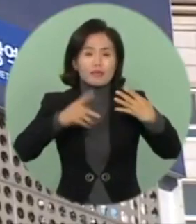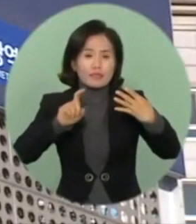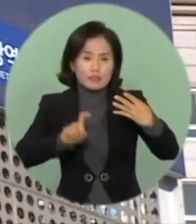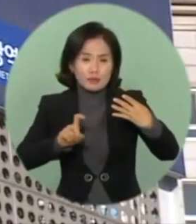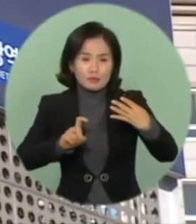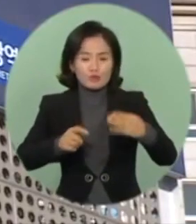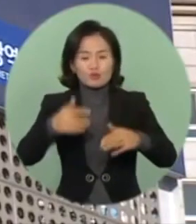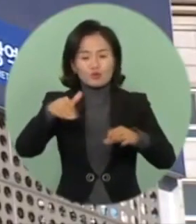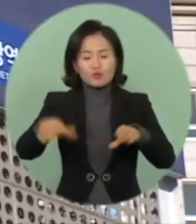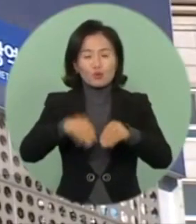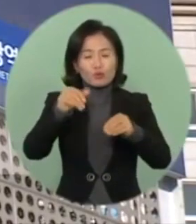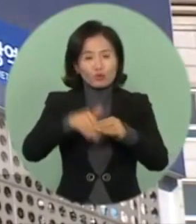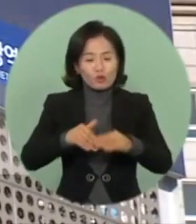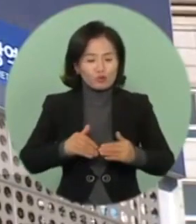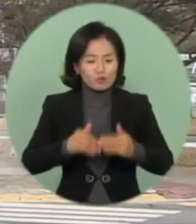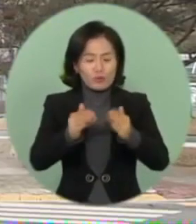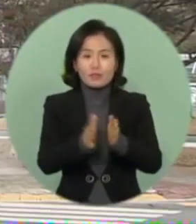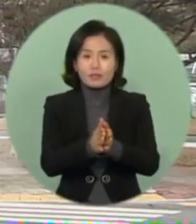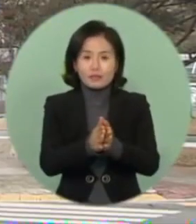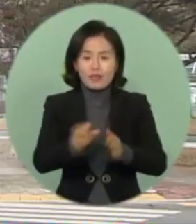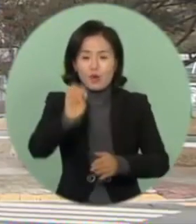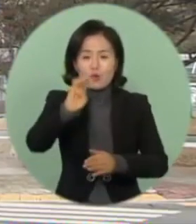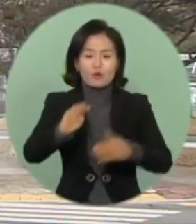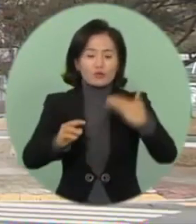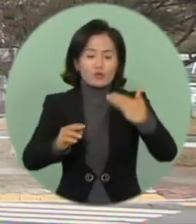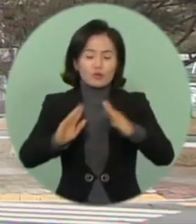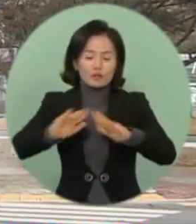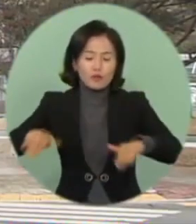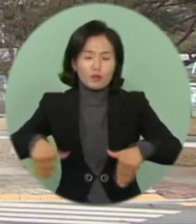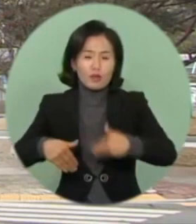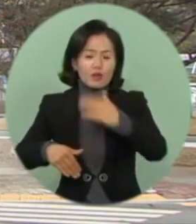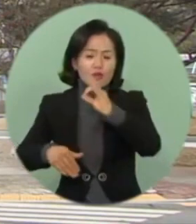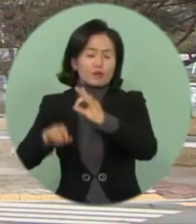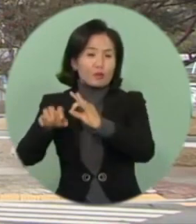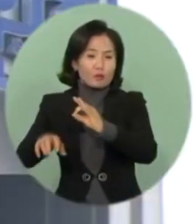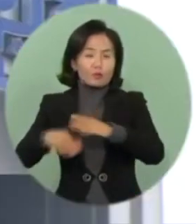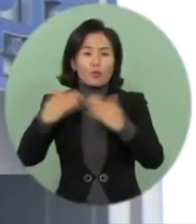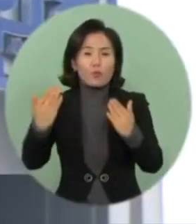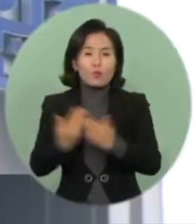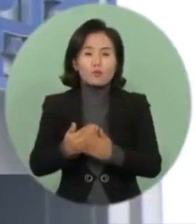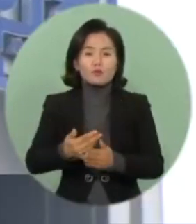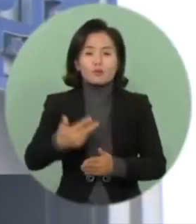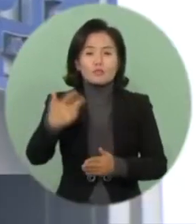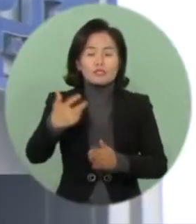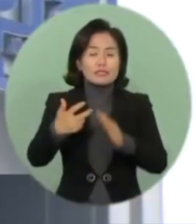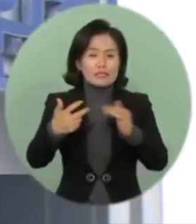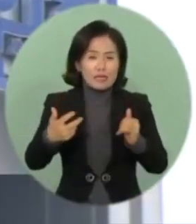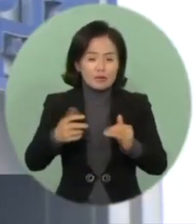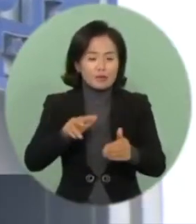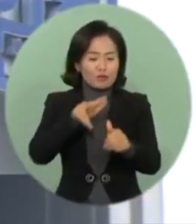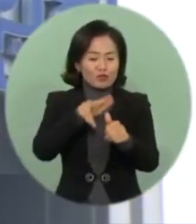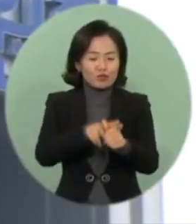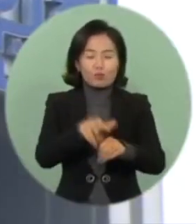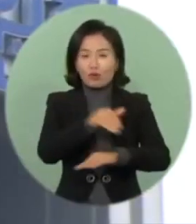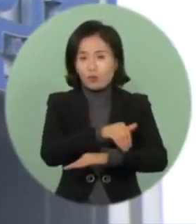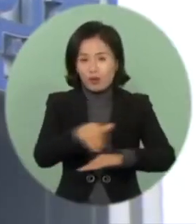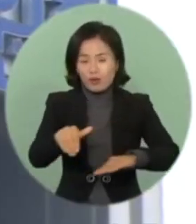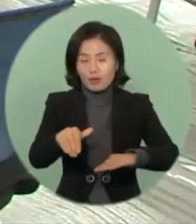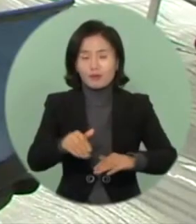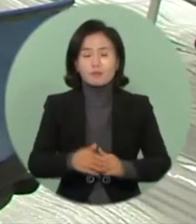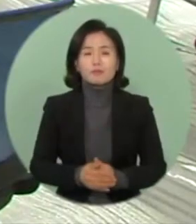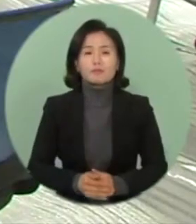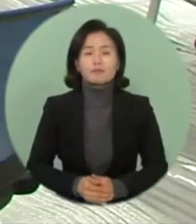레이스가 시작됩니다 광주 여곳 전남 개 선거구에서 모두 이른 명의 후보들이 출마를 예고하고